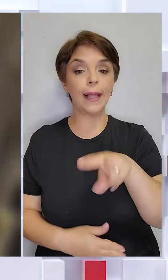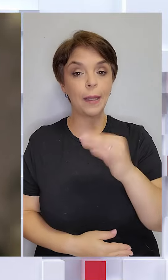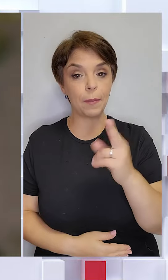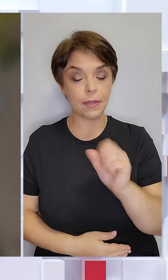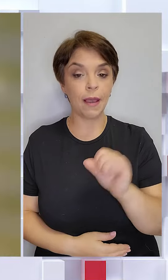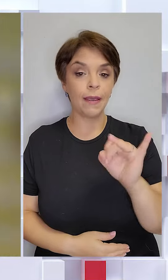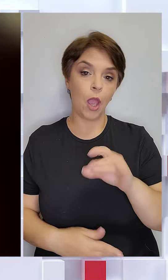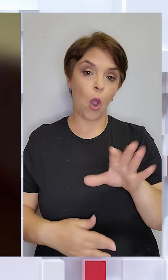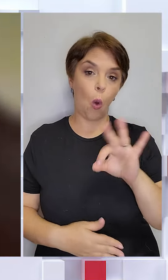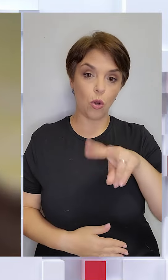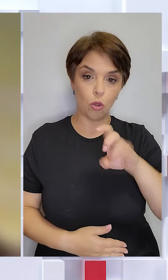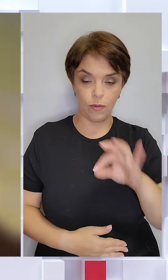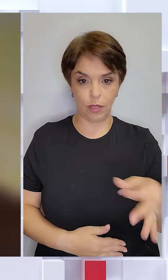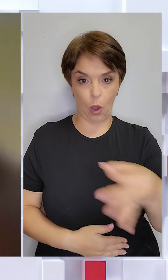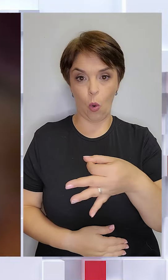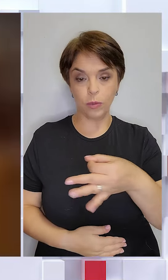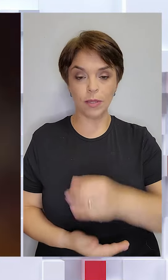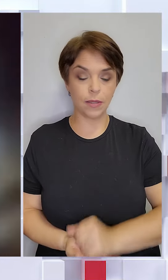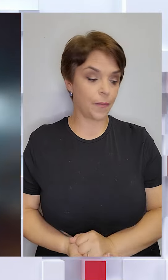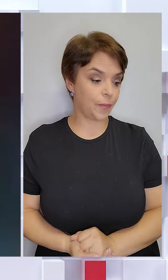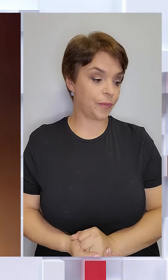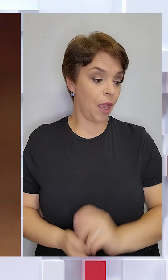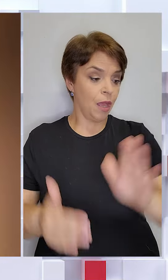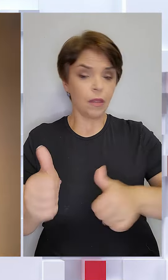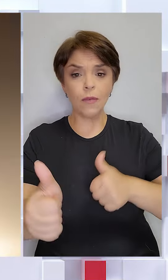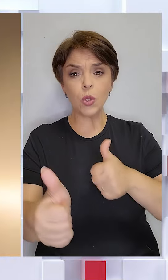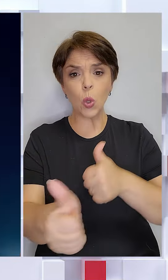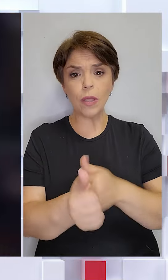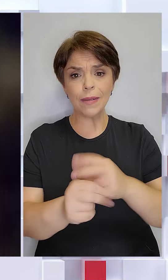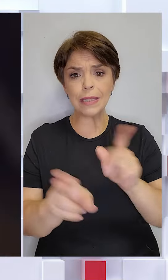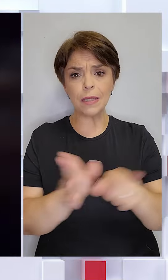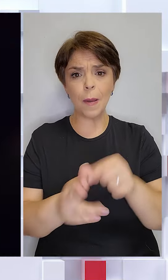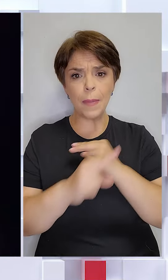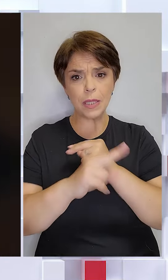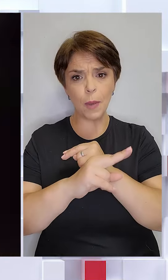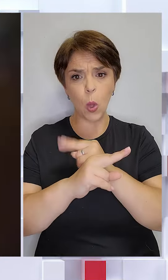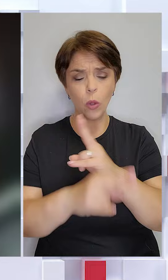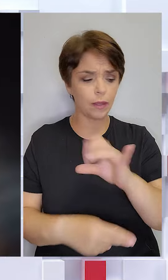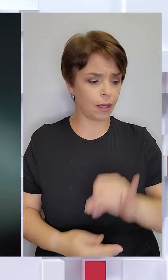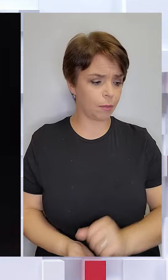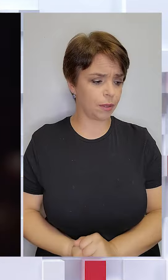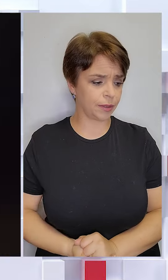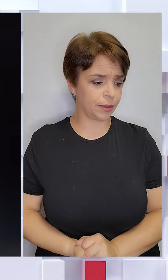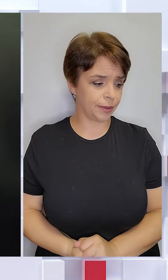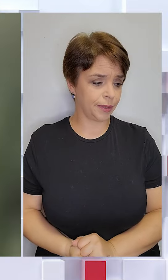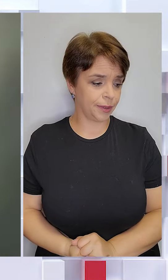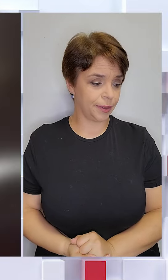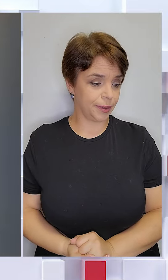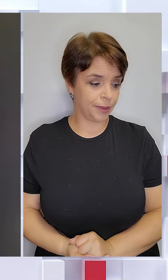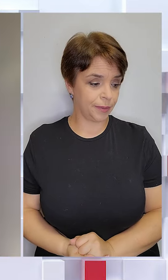та Орловську області. Навздоганялки з безпілотниками!